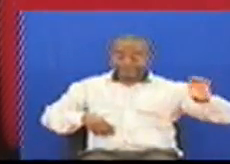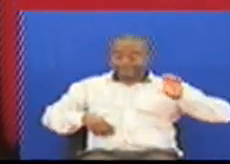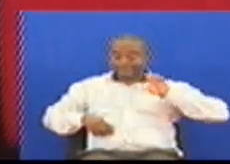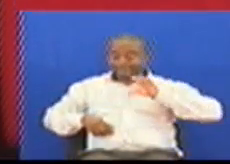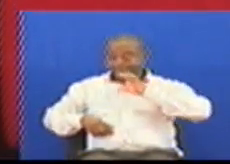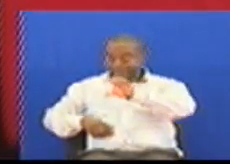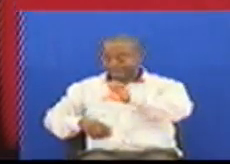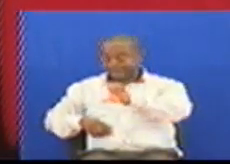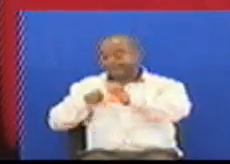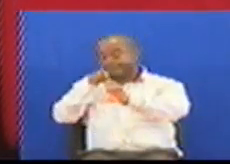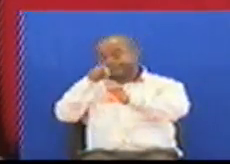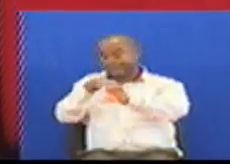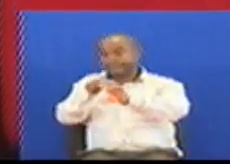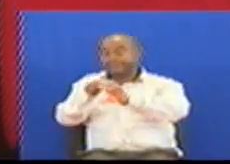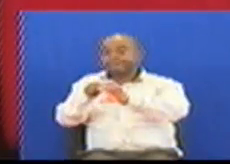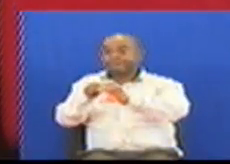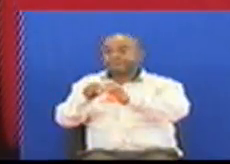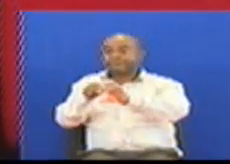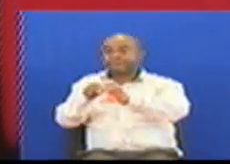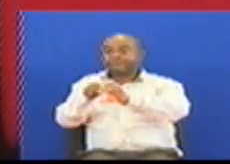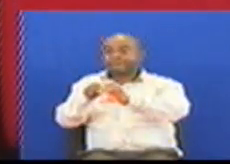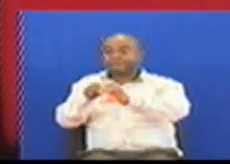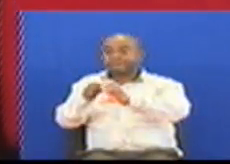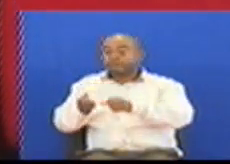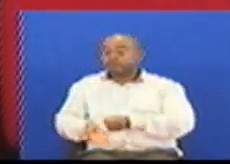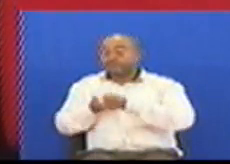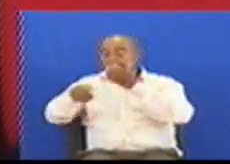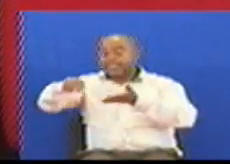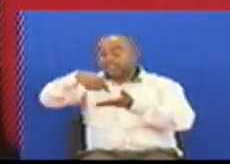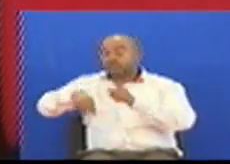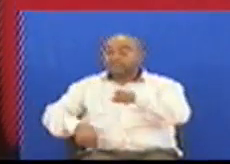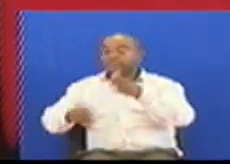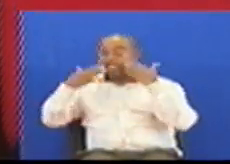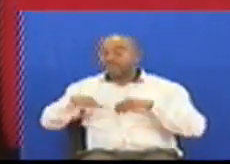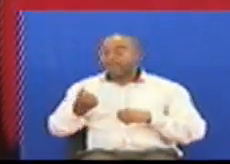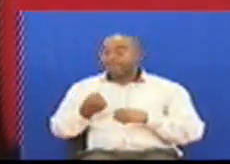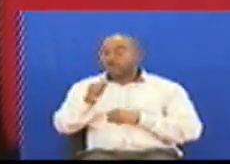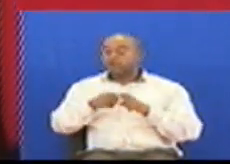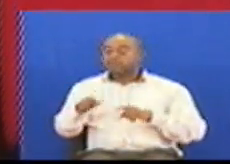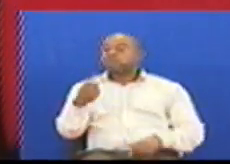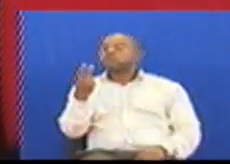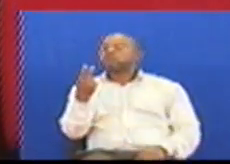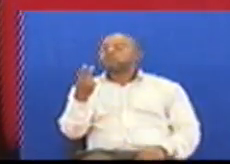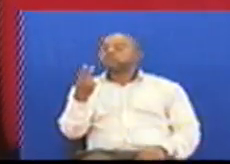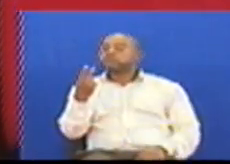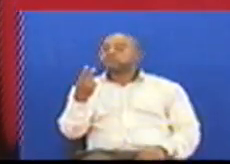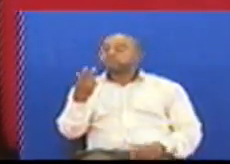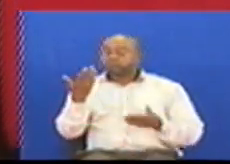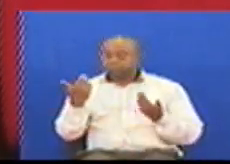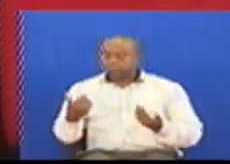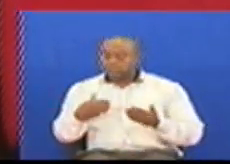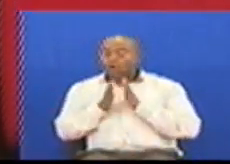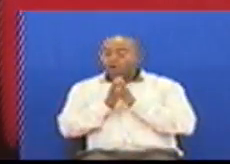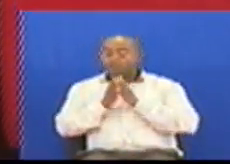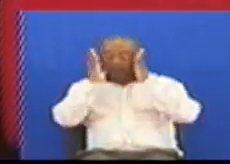kuwapelekea wananchi wa kituo cha afya cha Mnyagala shilingi milioni 200. Ni kuombe sana mheshimiwa